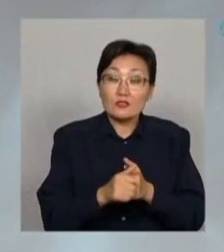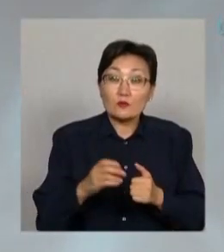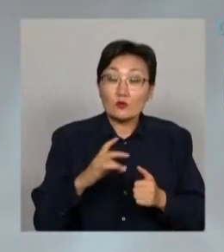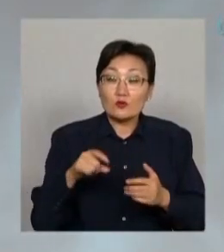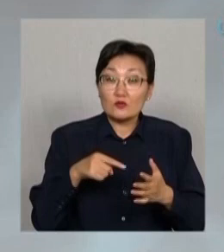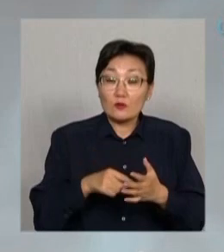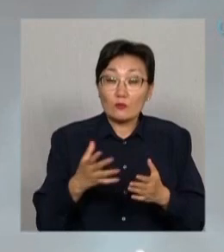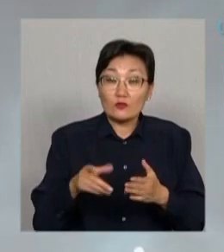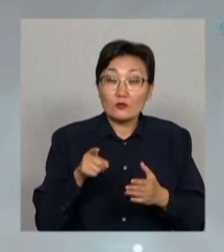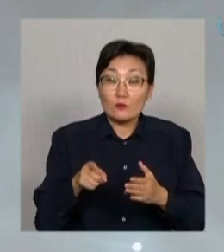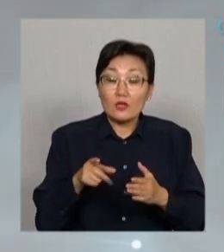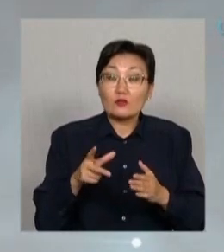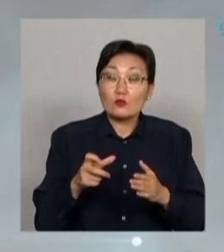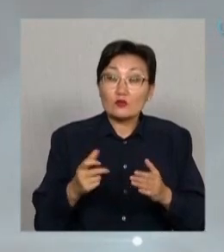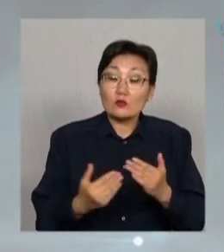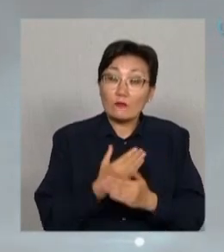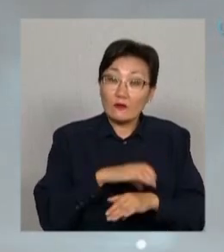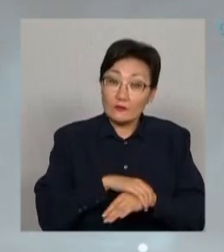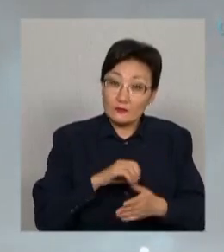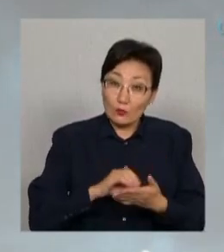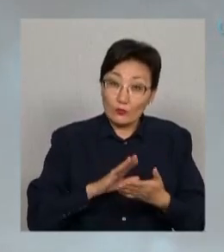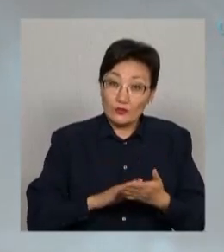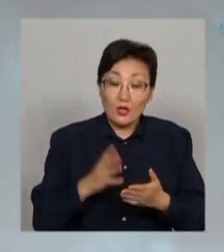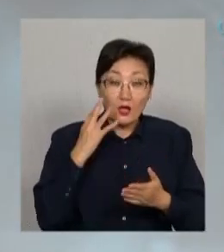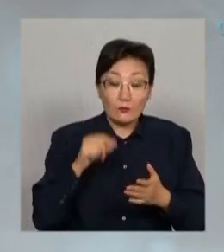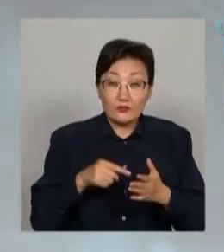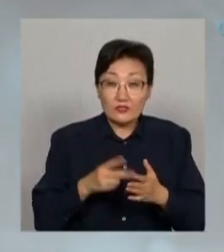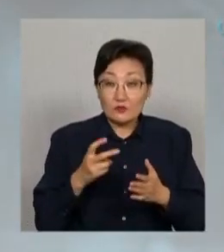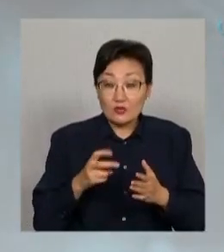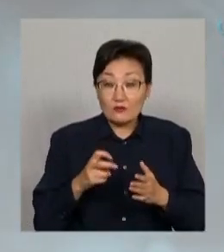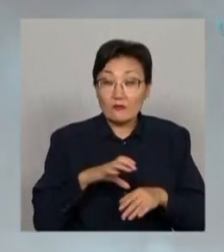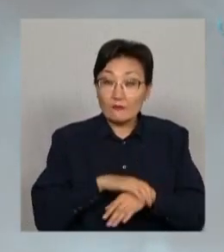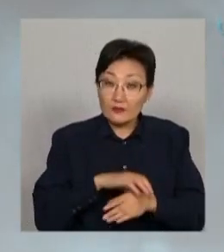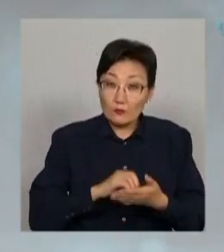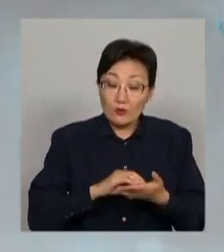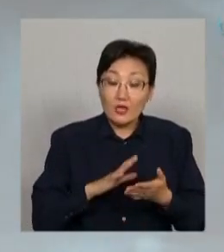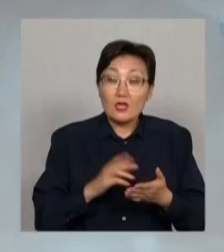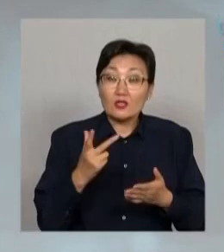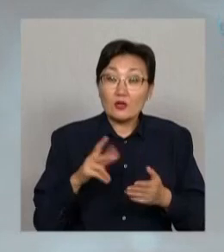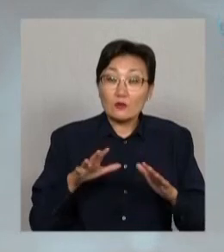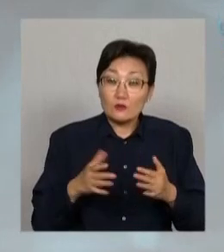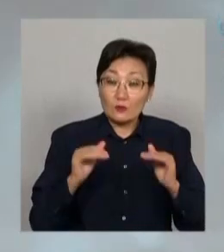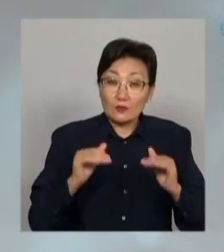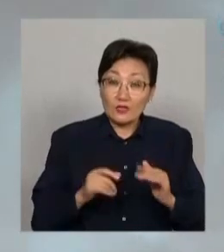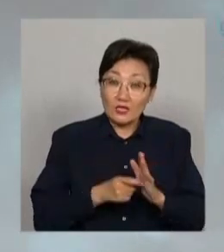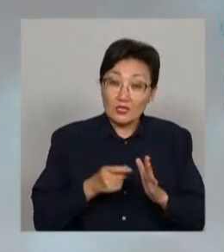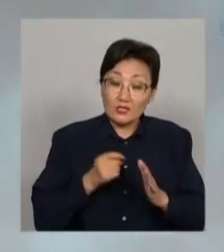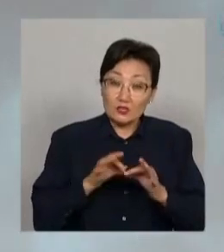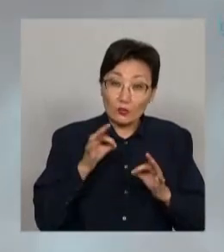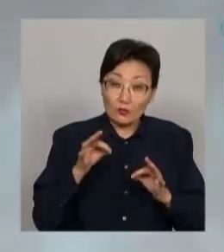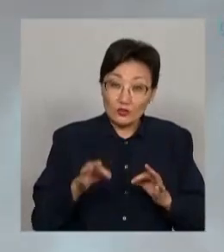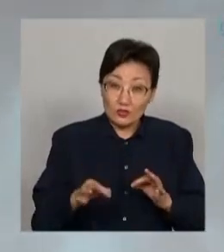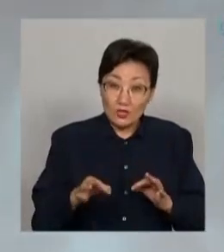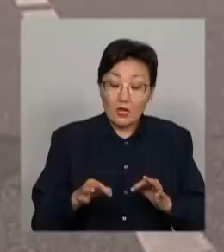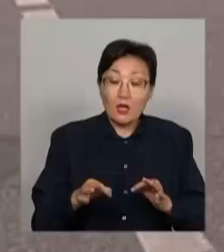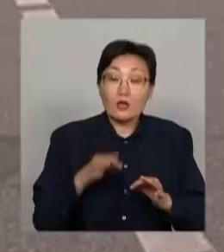столица. Там больше 300 новых пациентов. Следом идет Алматы – 200 случаев. На 3 случая меньше в Карагандинской области.